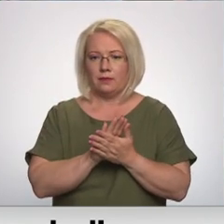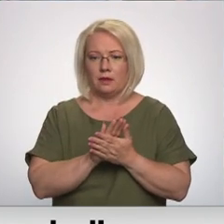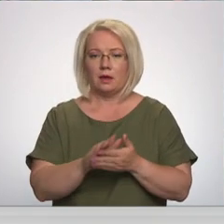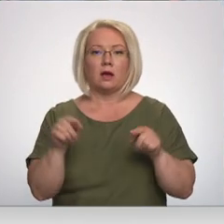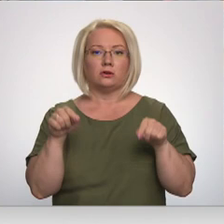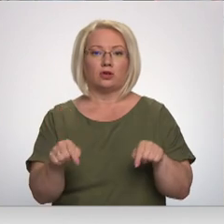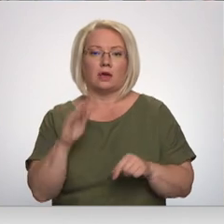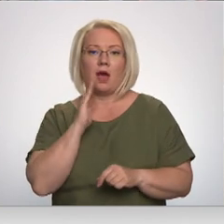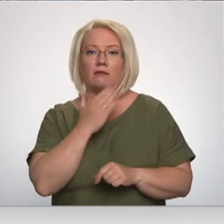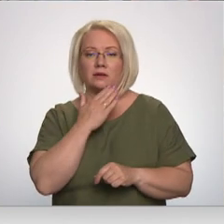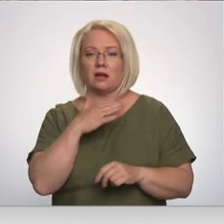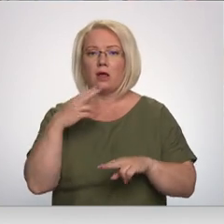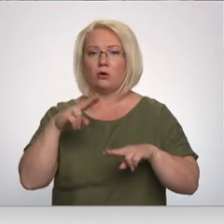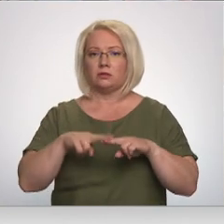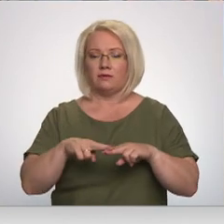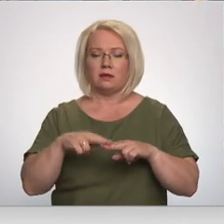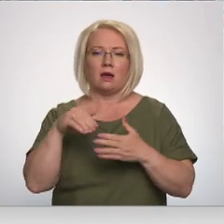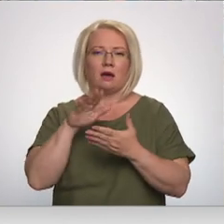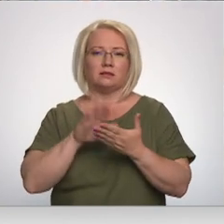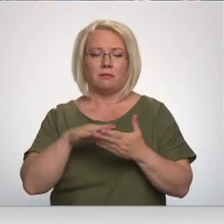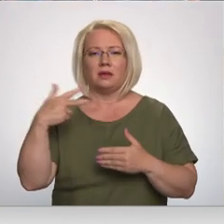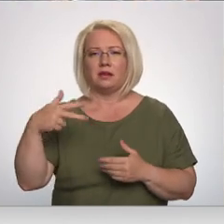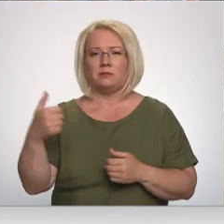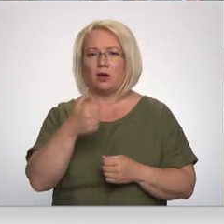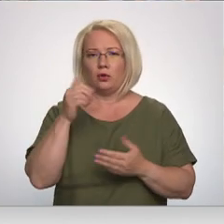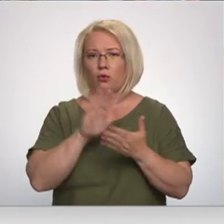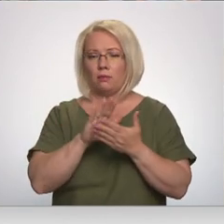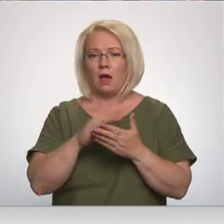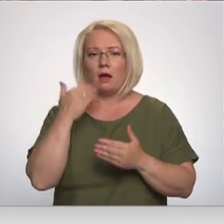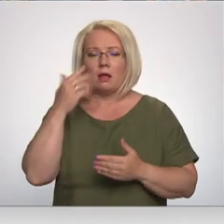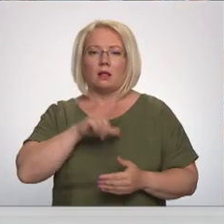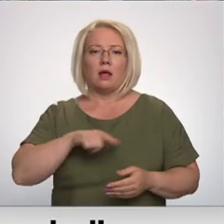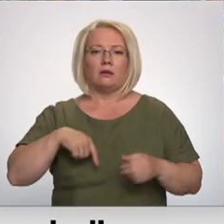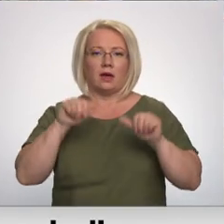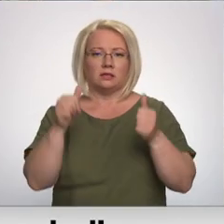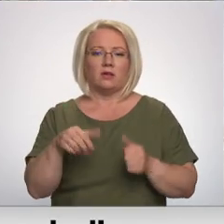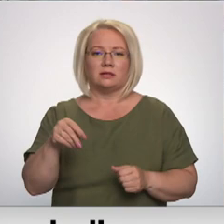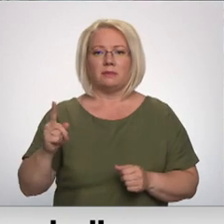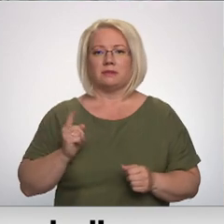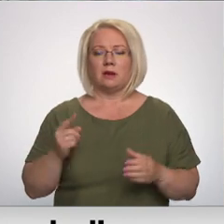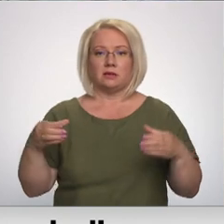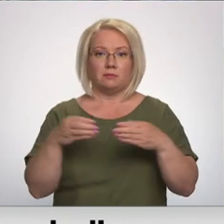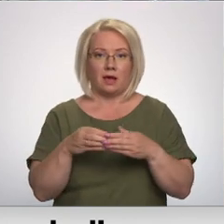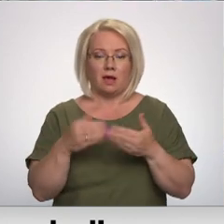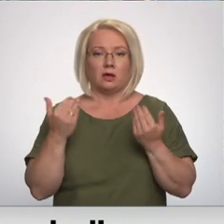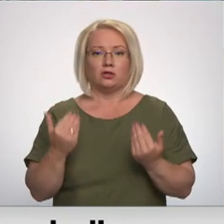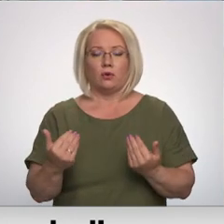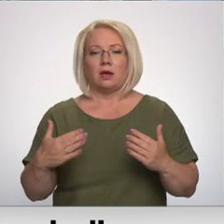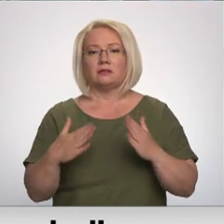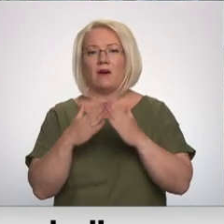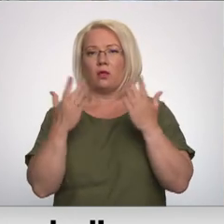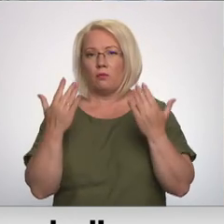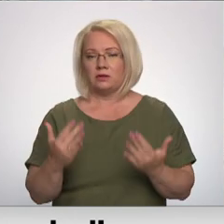Šajā vasarā daudz viet tiek svinēta 30. Gada diena kopš Latvijā izveidotas zemesardzes brigādes. Šodien svinīgie